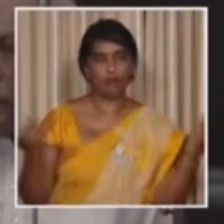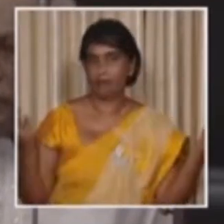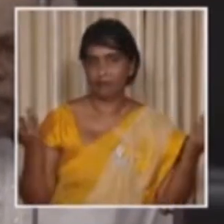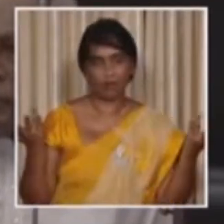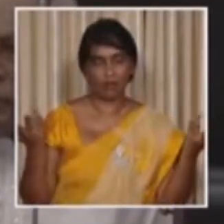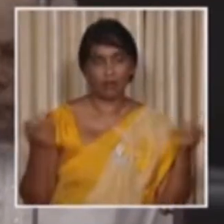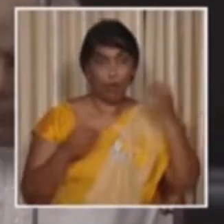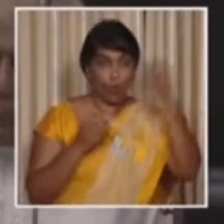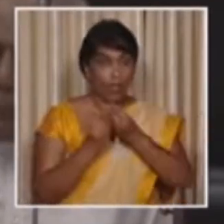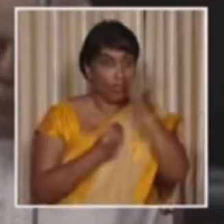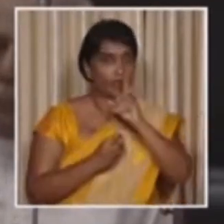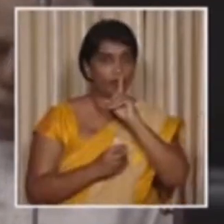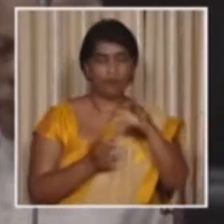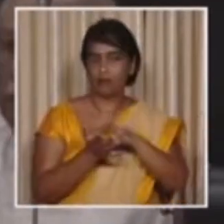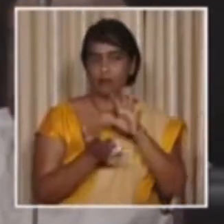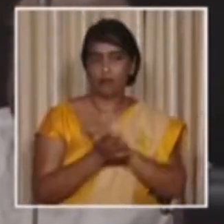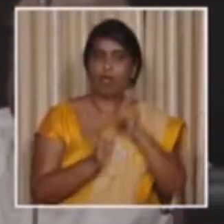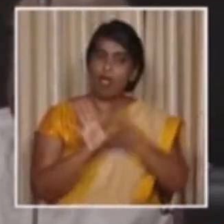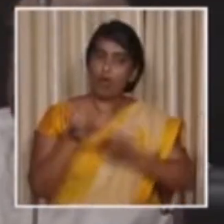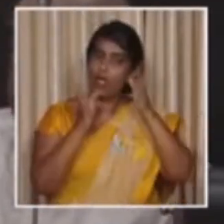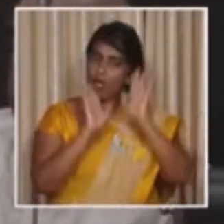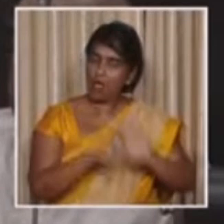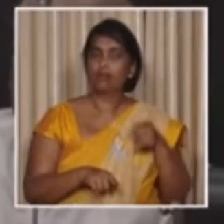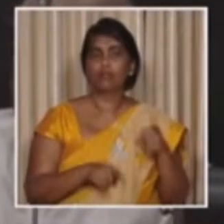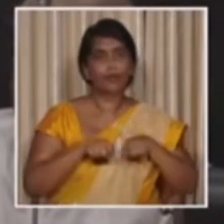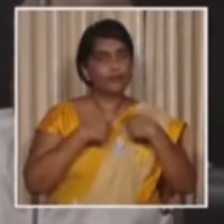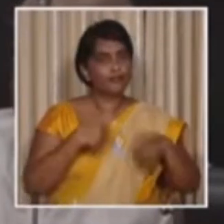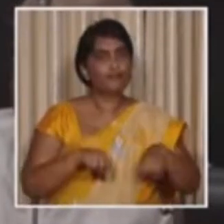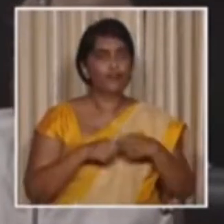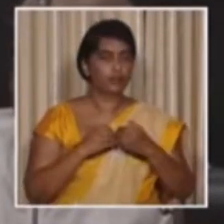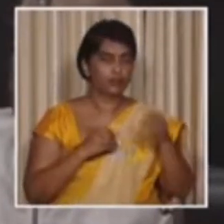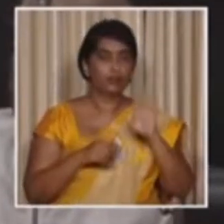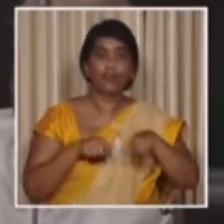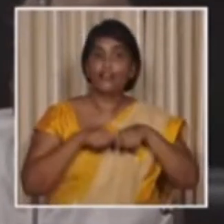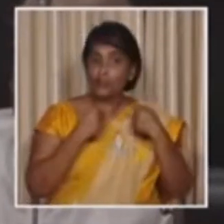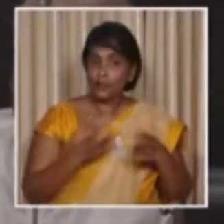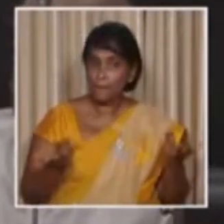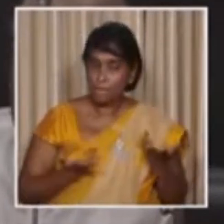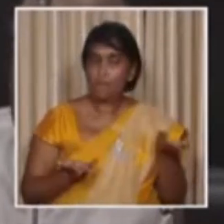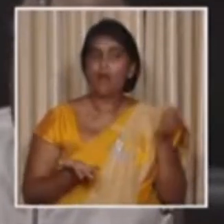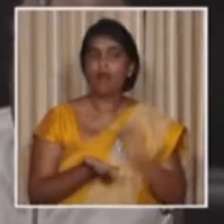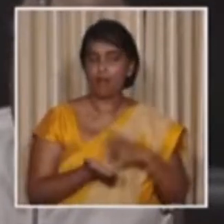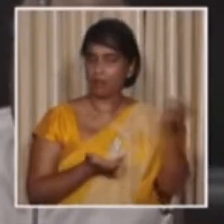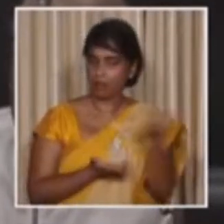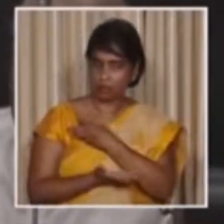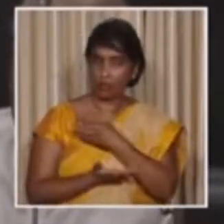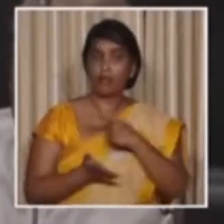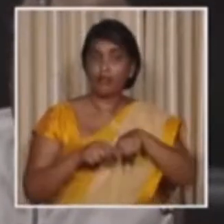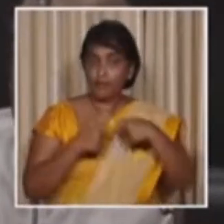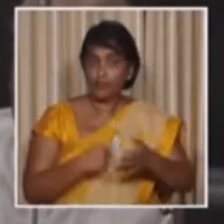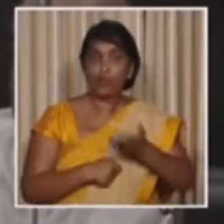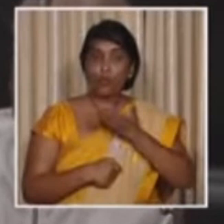කියලා නැහැ මේ දිනේට දෙන්න කියලා අවුරුද්ද අවසාන වෙනකොට මේ වියදම් කරන්න ඕනේ වියදම් කරන්න බැරි නම් ආපහු එවන්න ඕනේ වියදම්